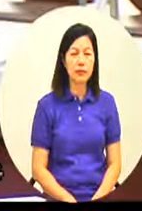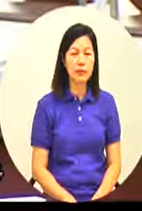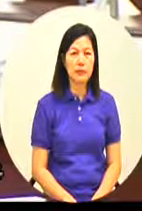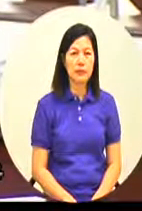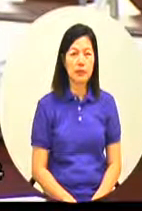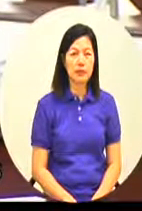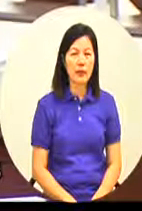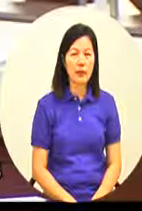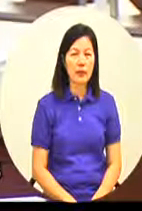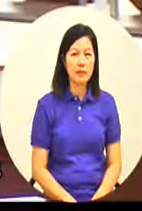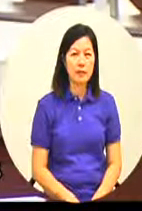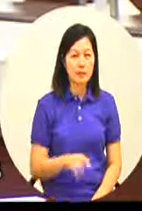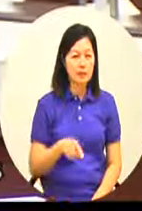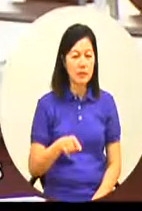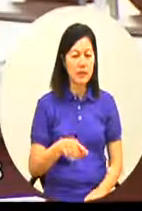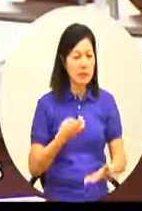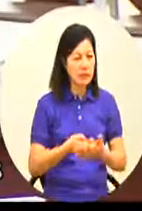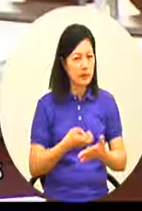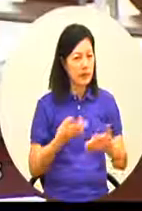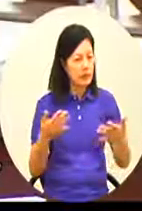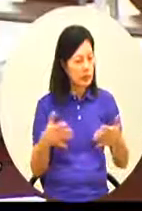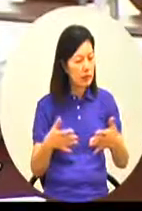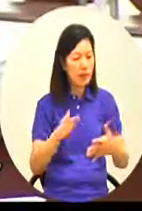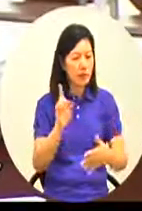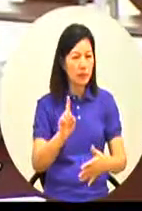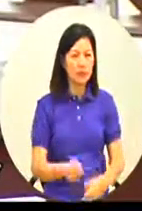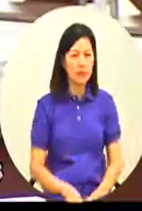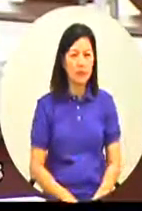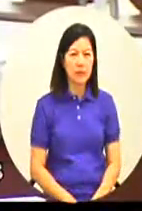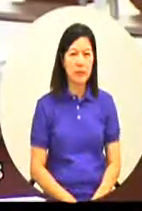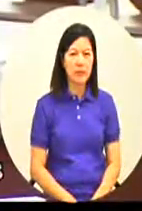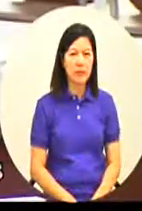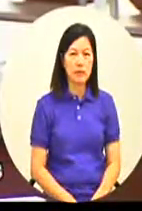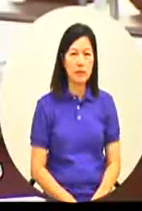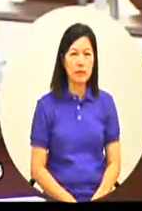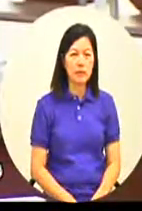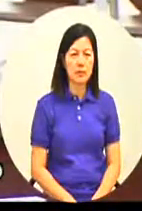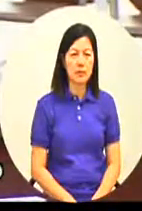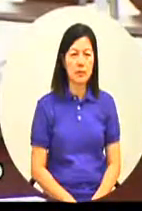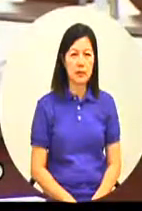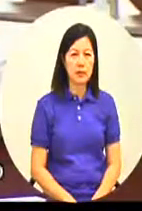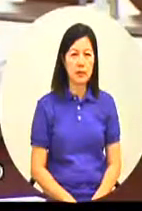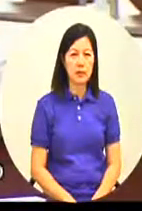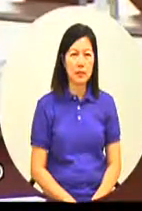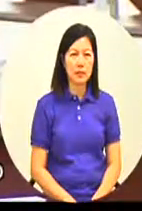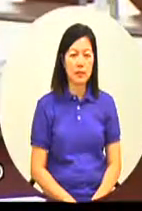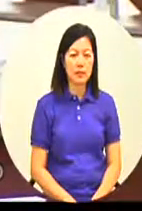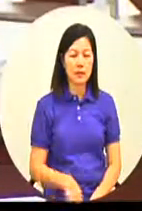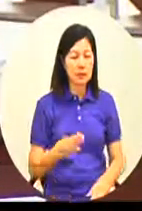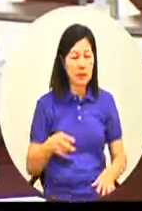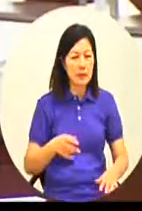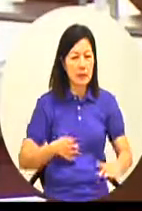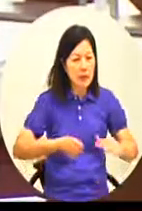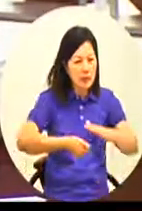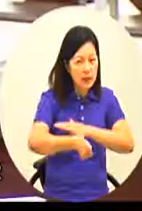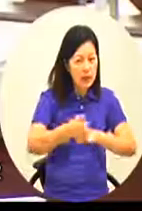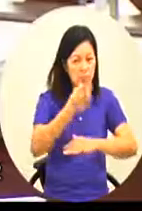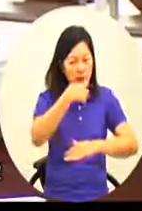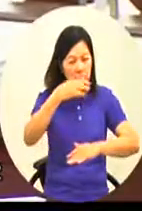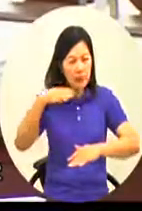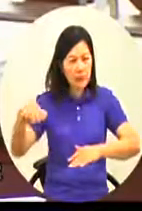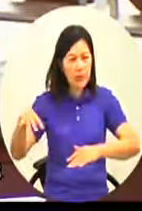一个较严肃的问题，对不对？哈，较严肃一个问题，就是讲到底要搁两对红山的建国路一